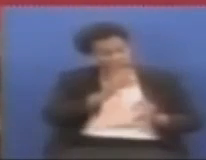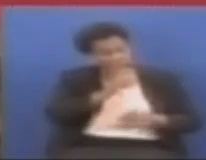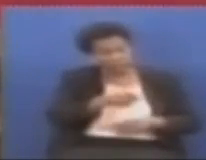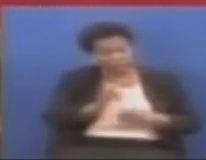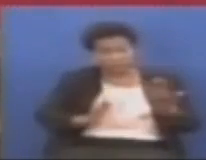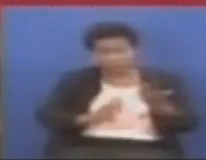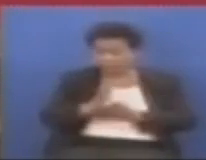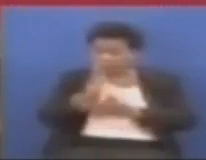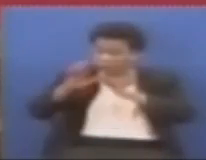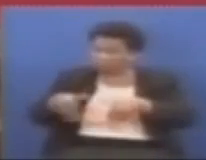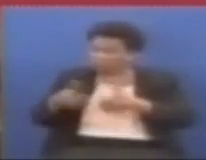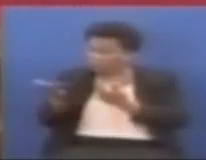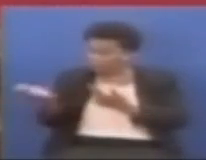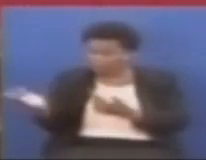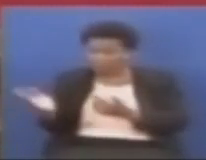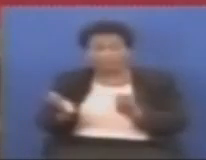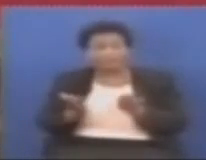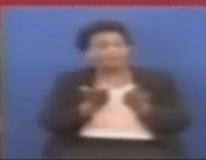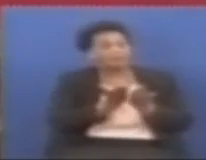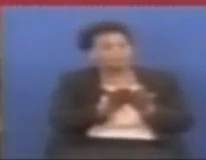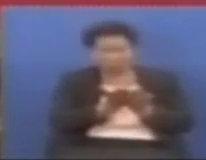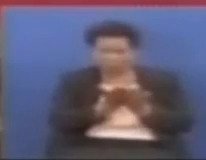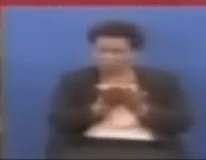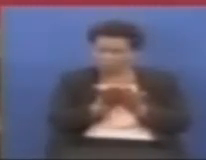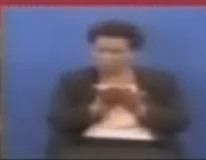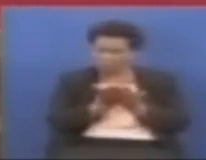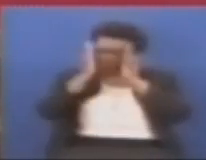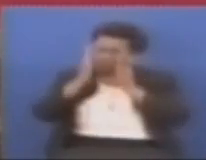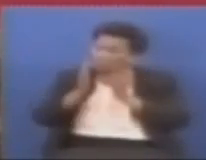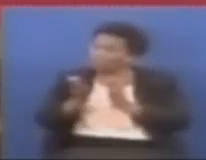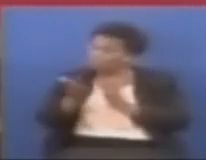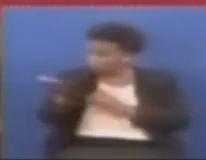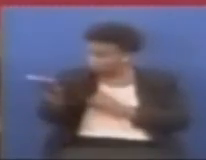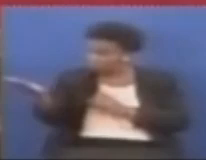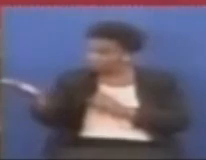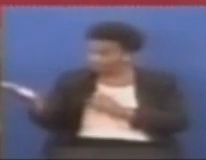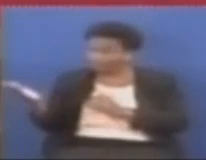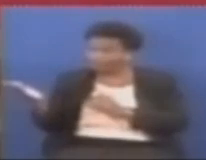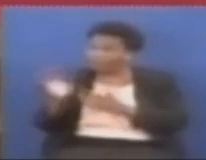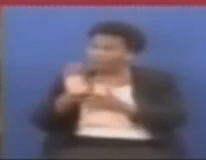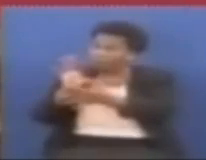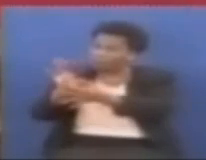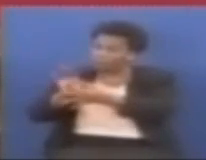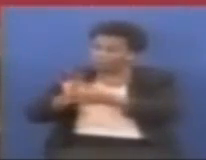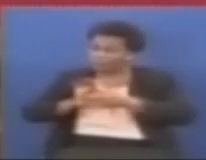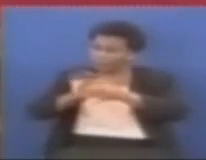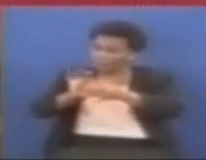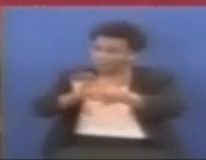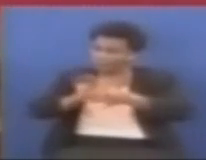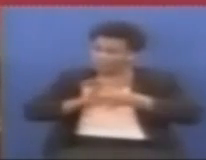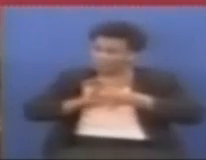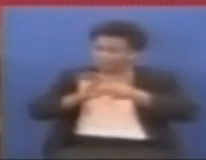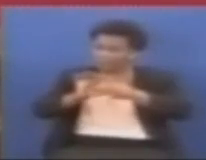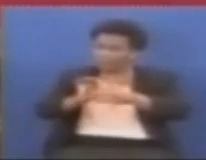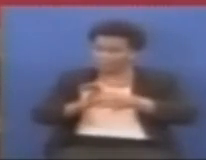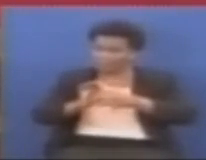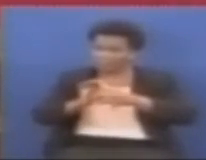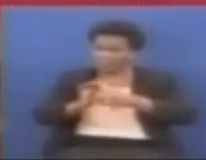la kibaguzi katika matumizi yake. Mheshimiwa Spika, kwa msingi